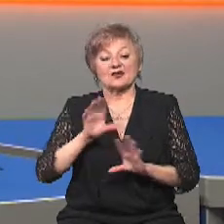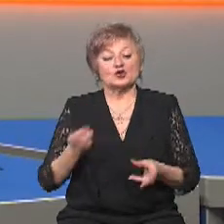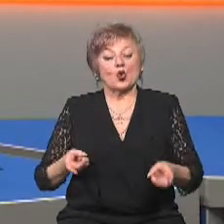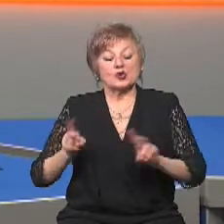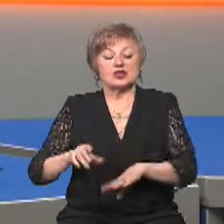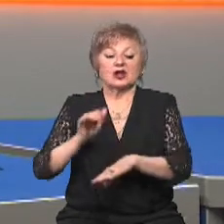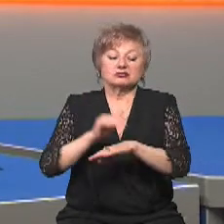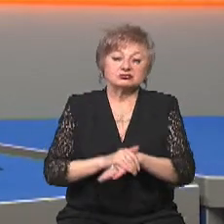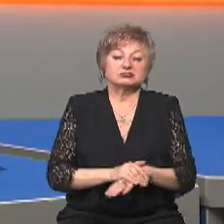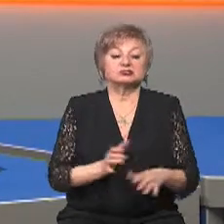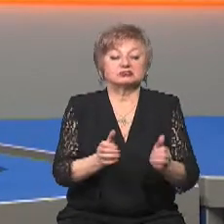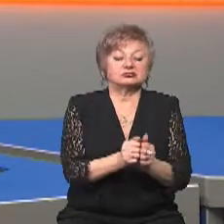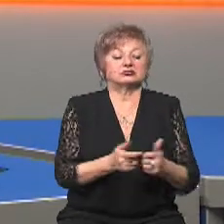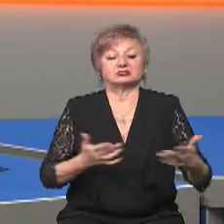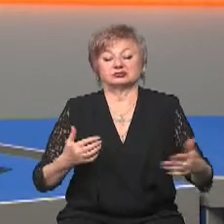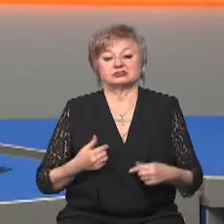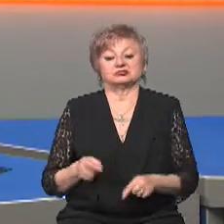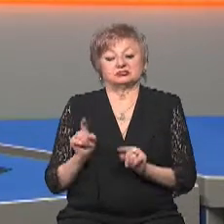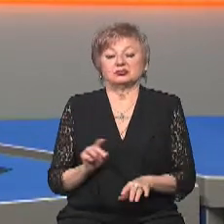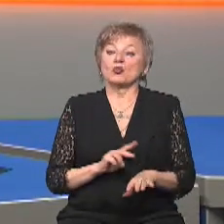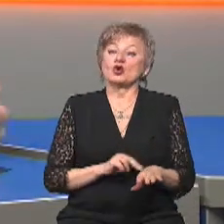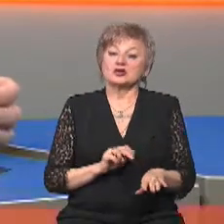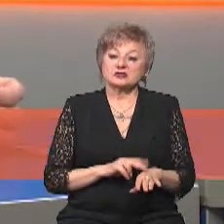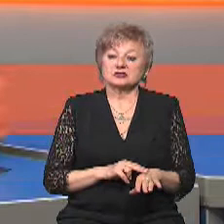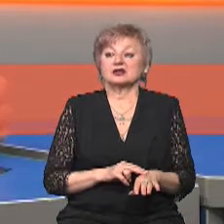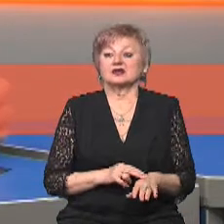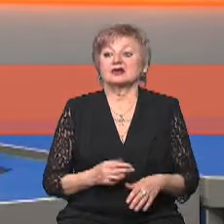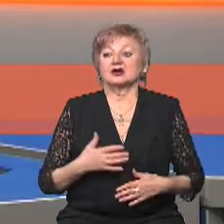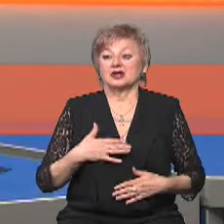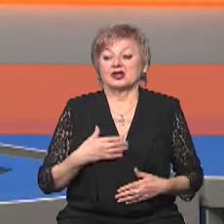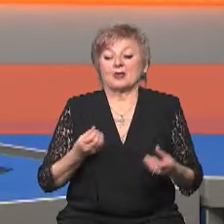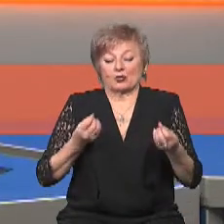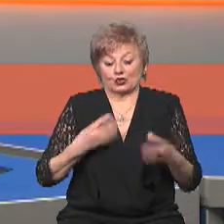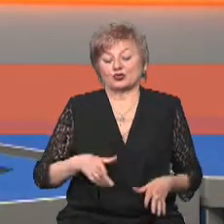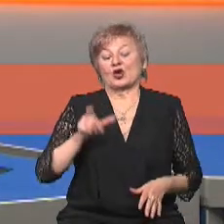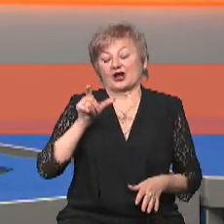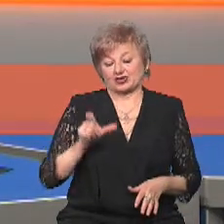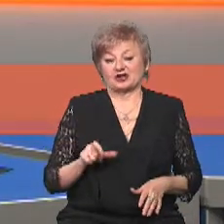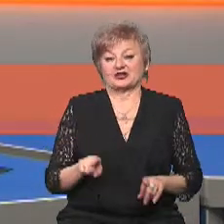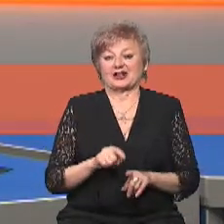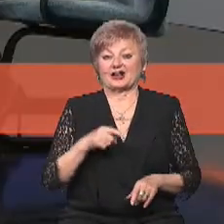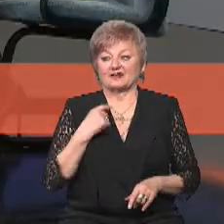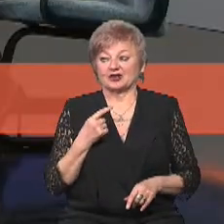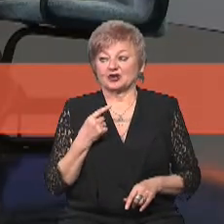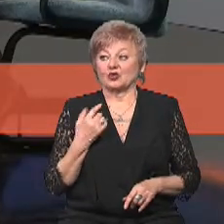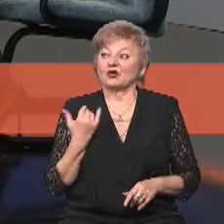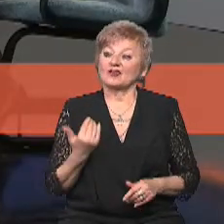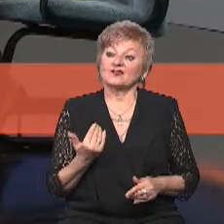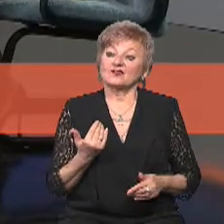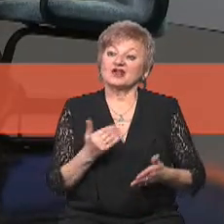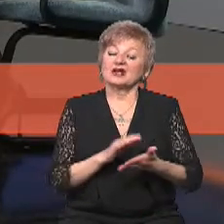ловити торговців, це все повинна робити поліція. От я як простий громадянин. Це ви називали цифри,